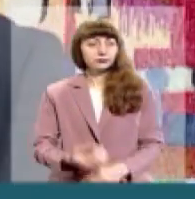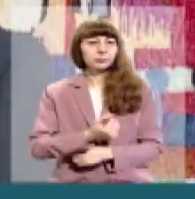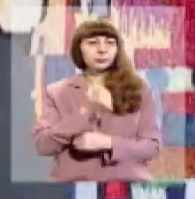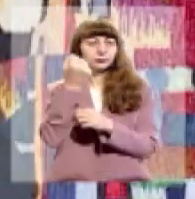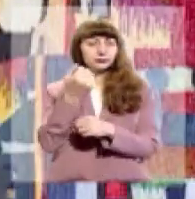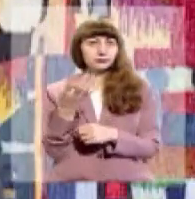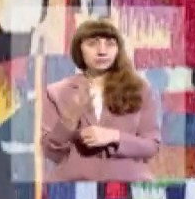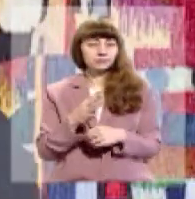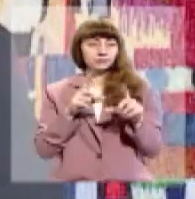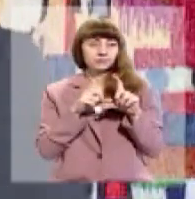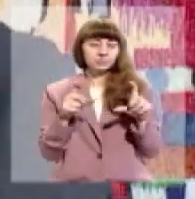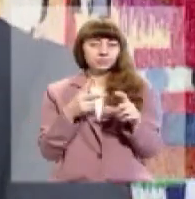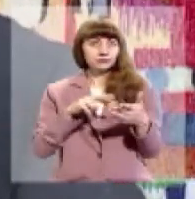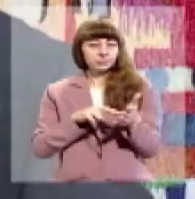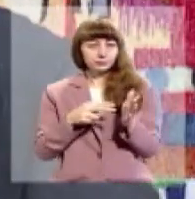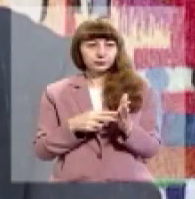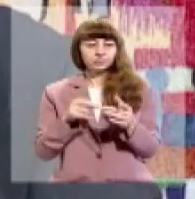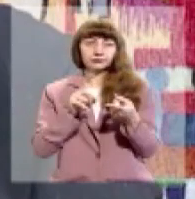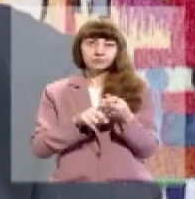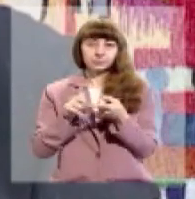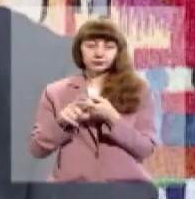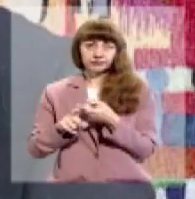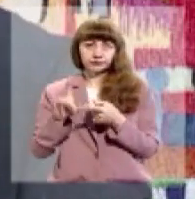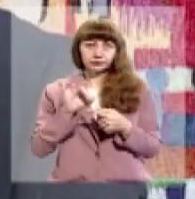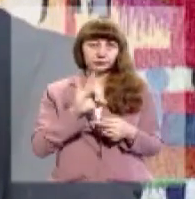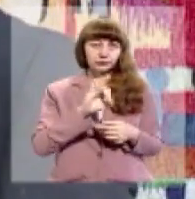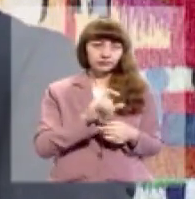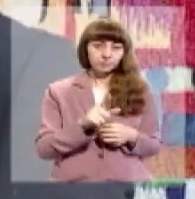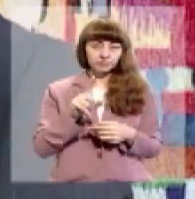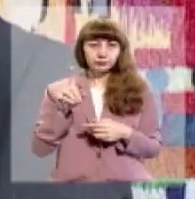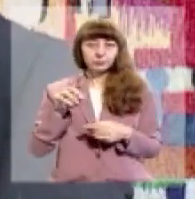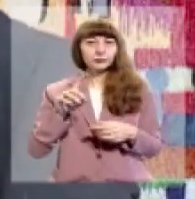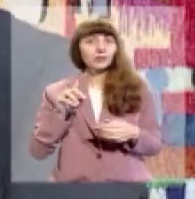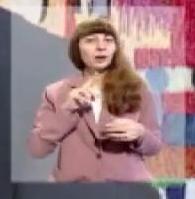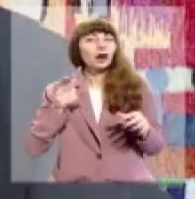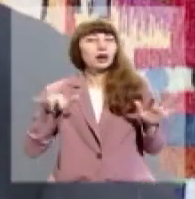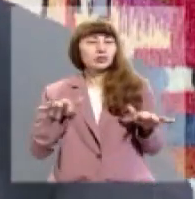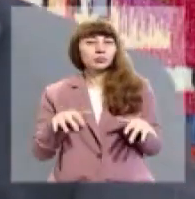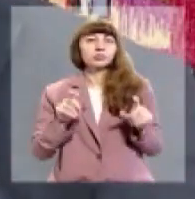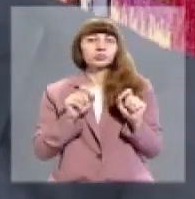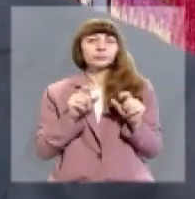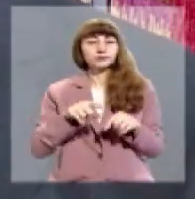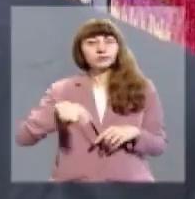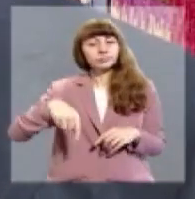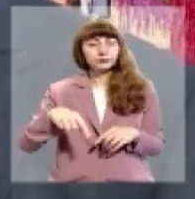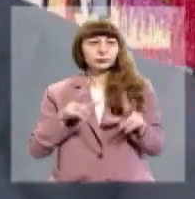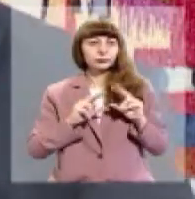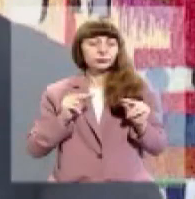аясында Қостанай қаласындағы Назарбаев зияткерлік мектебі 4 мектепке қолдау жасайды. 4 мектеп